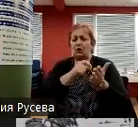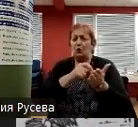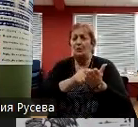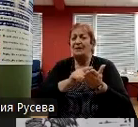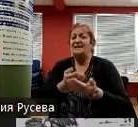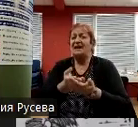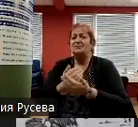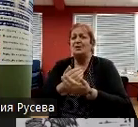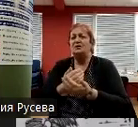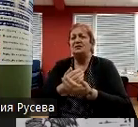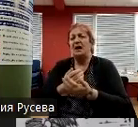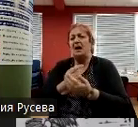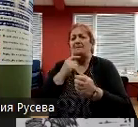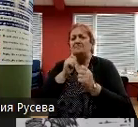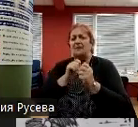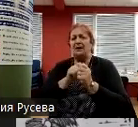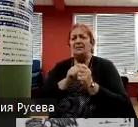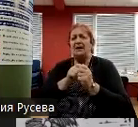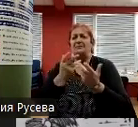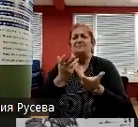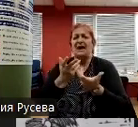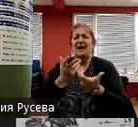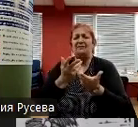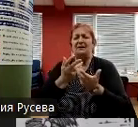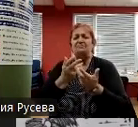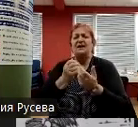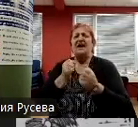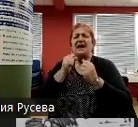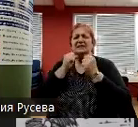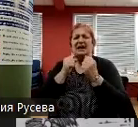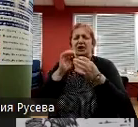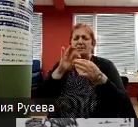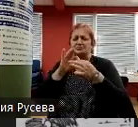използват, примерно, сложни технически или други термини.